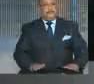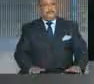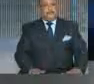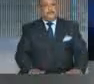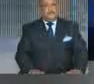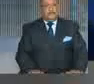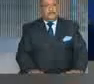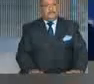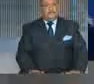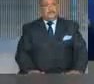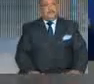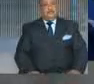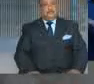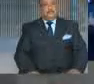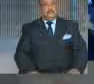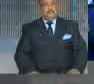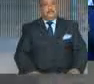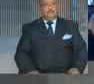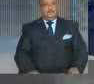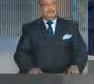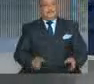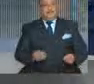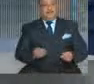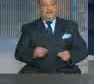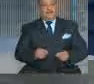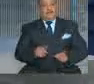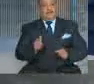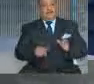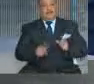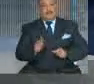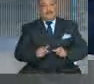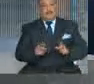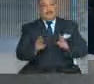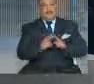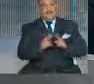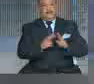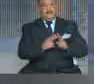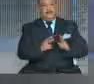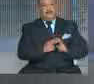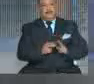ونهاية كراكوز والجرح المفتوح وبركسة جورا.